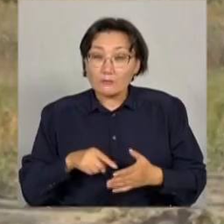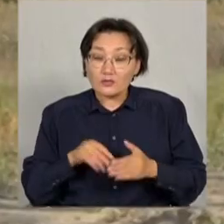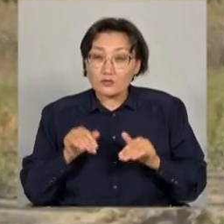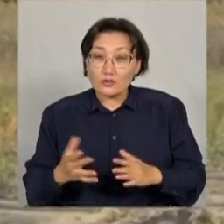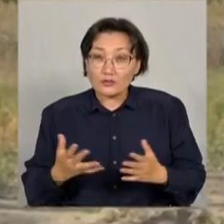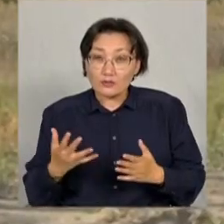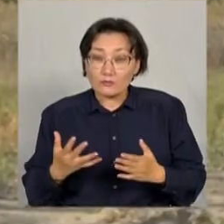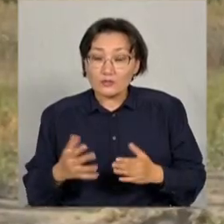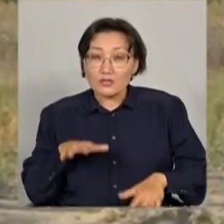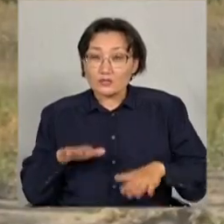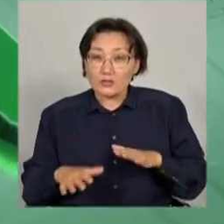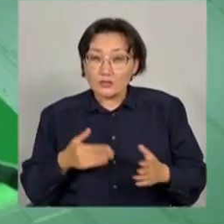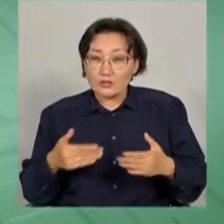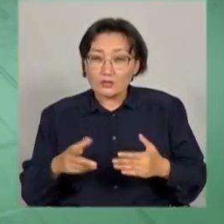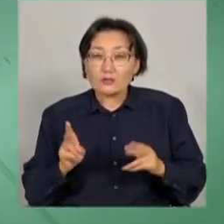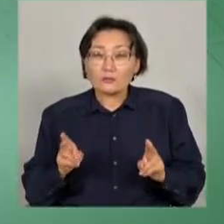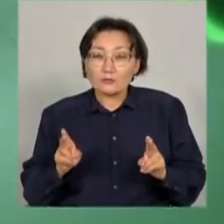kanday, salgırttık kimnen?